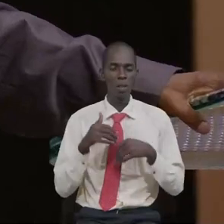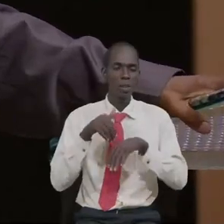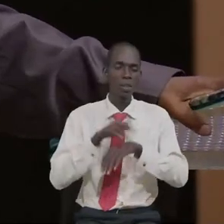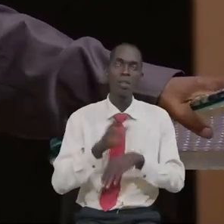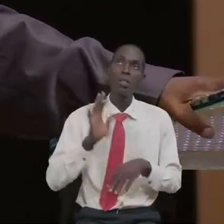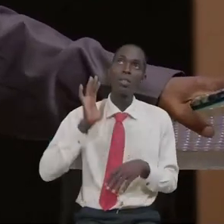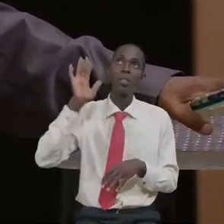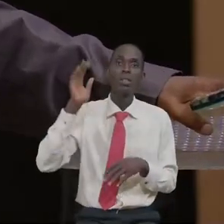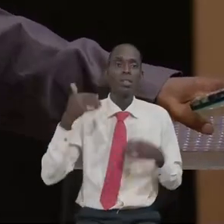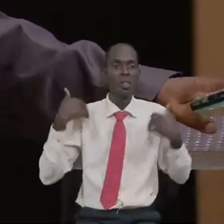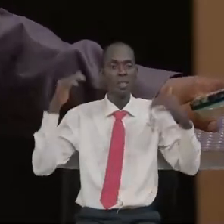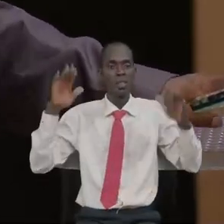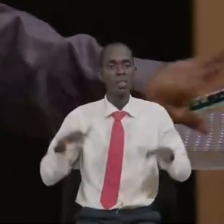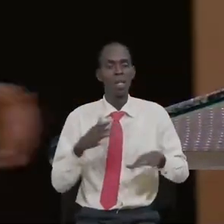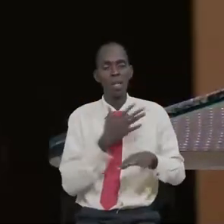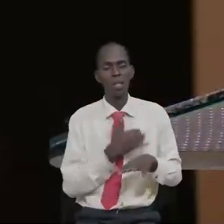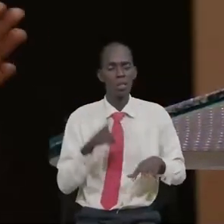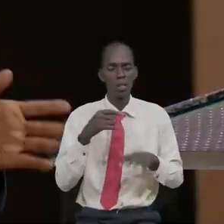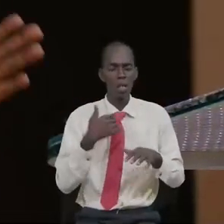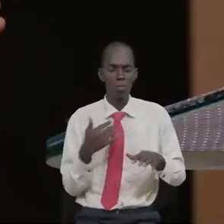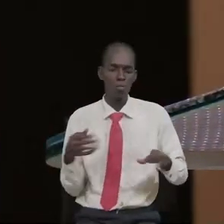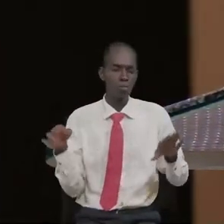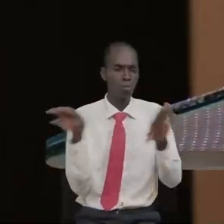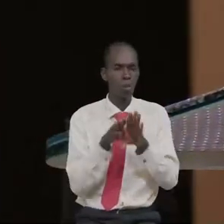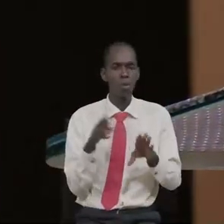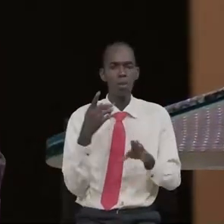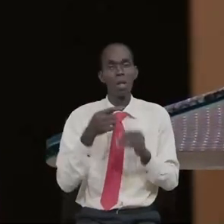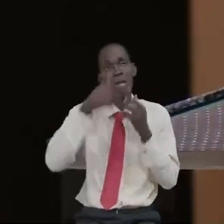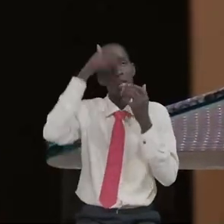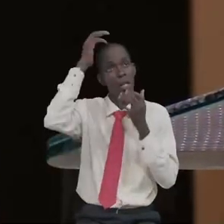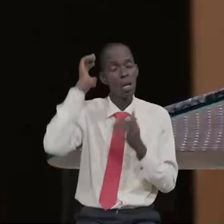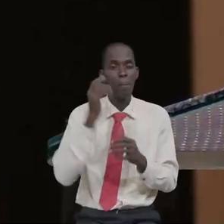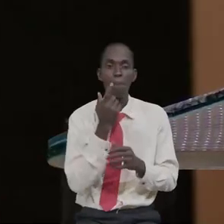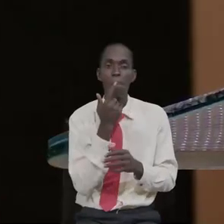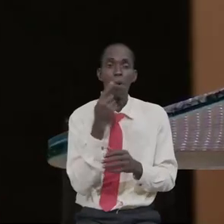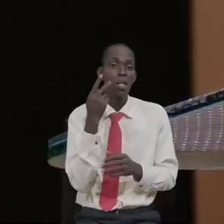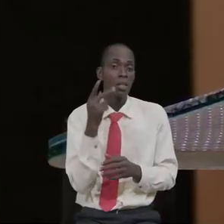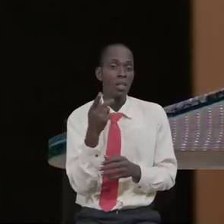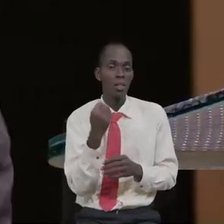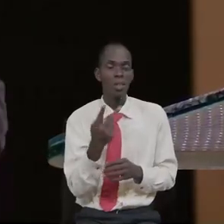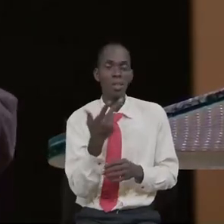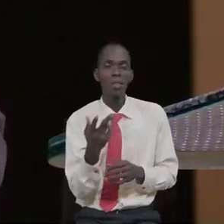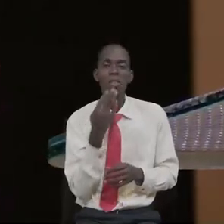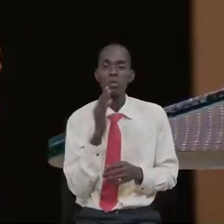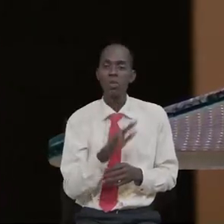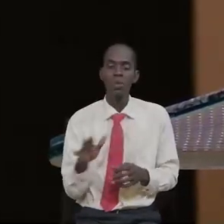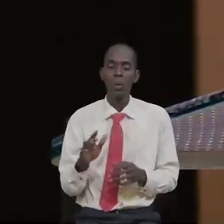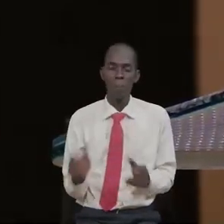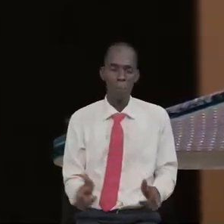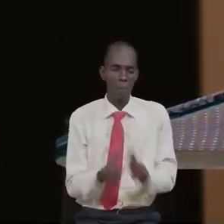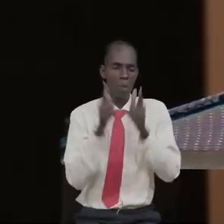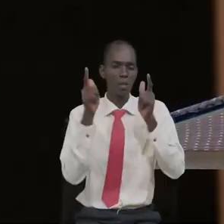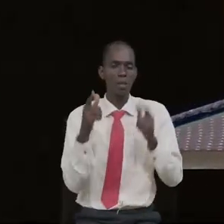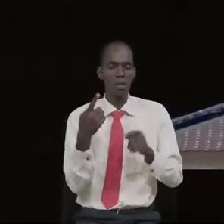des lions. Maintenant, dans le cas de Shadrach, Meshach et Abednego, ils ont vu le Fils de Dieu. Ils ont vu le